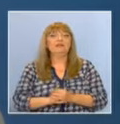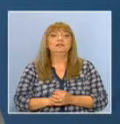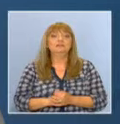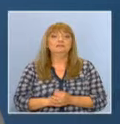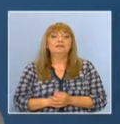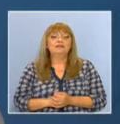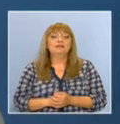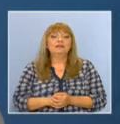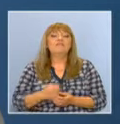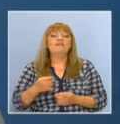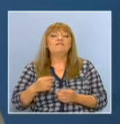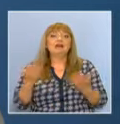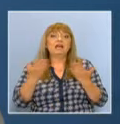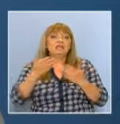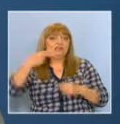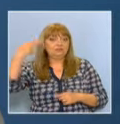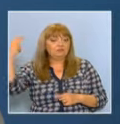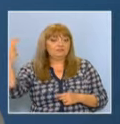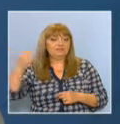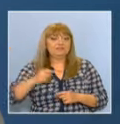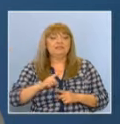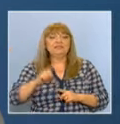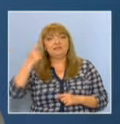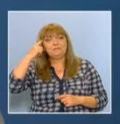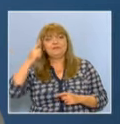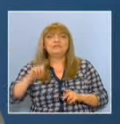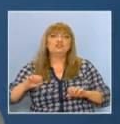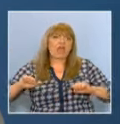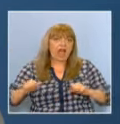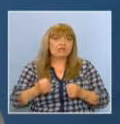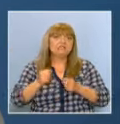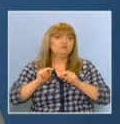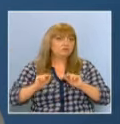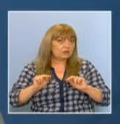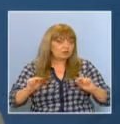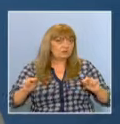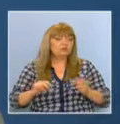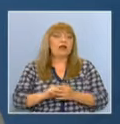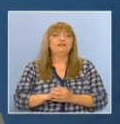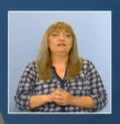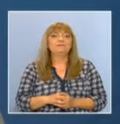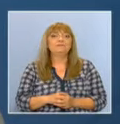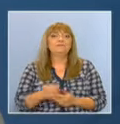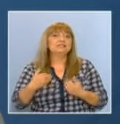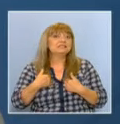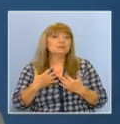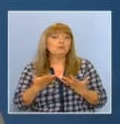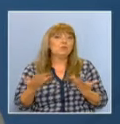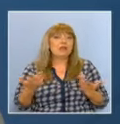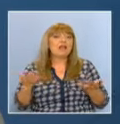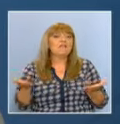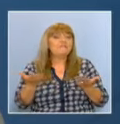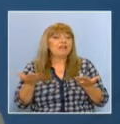Масачузетския технологичен институт, въпреки че не мисля, че продължава активно да преподава. За мен е по някакъв